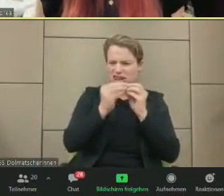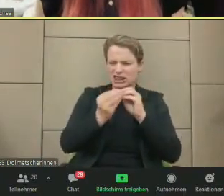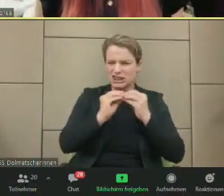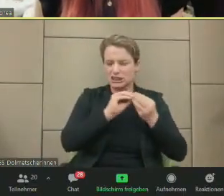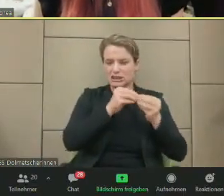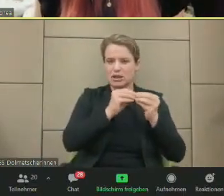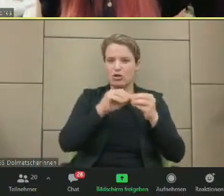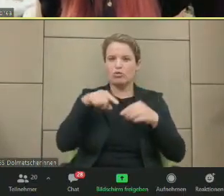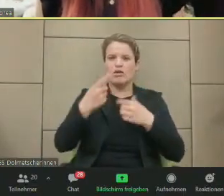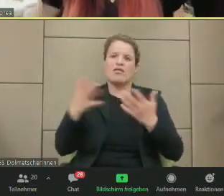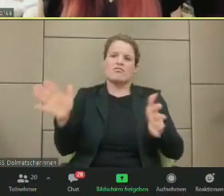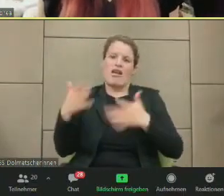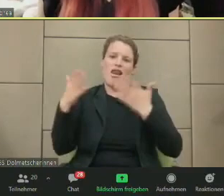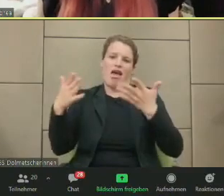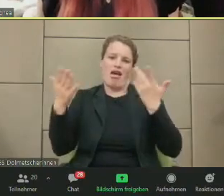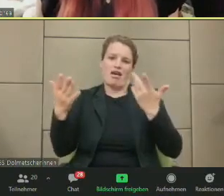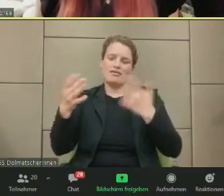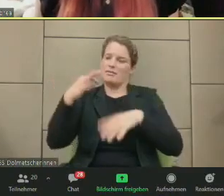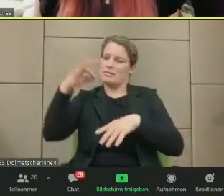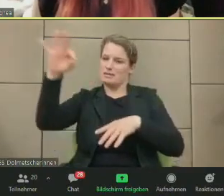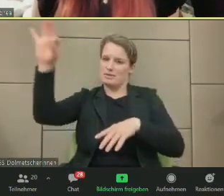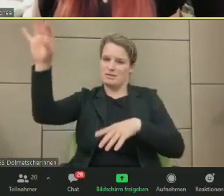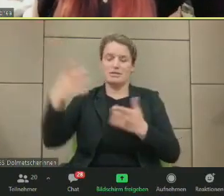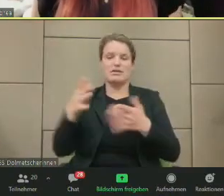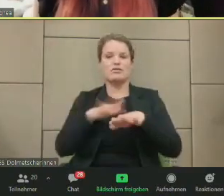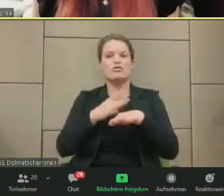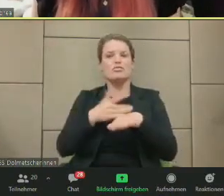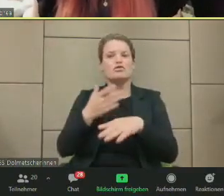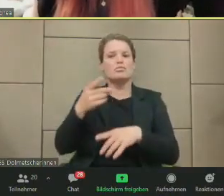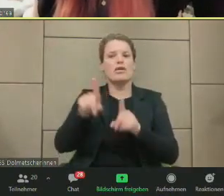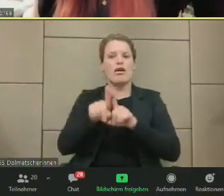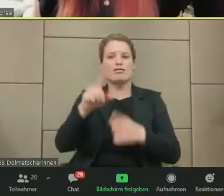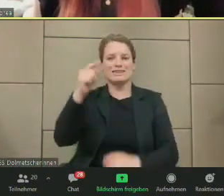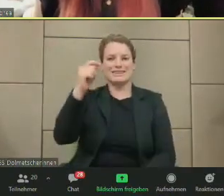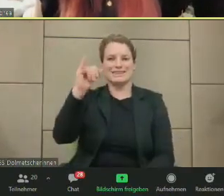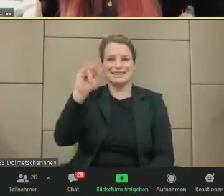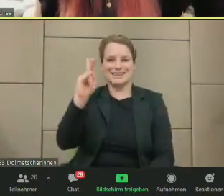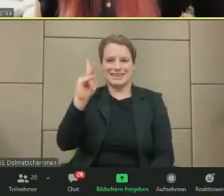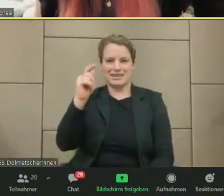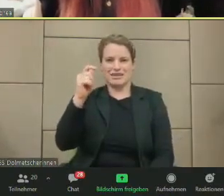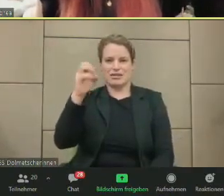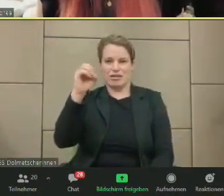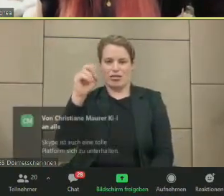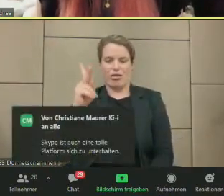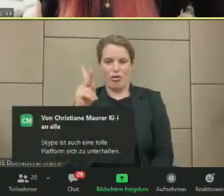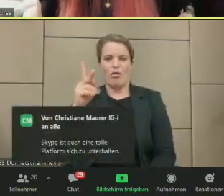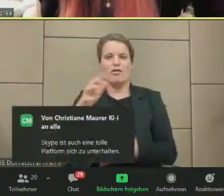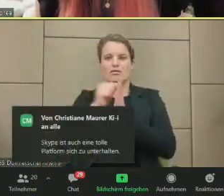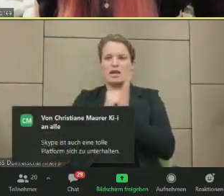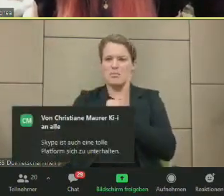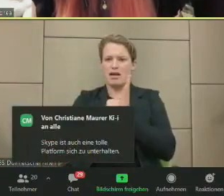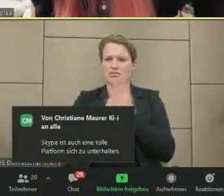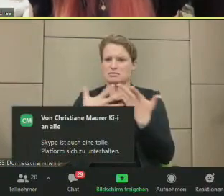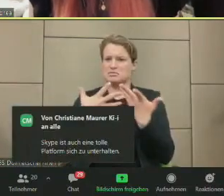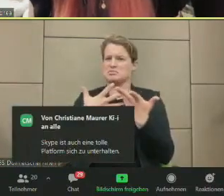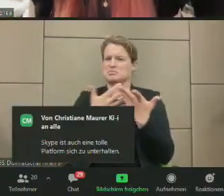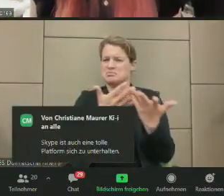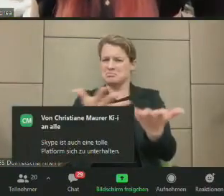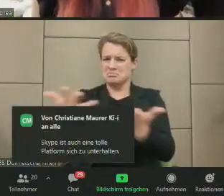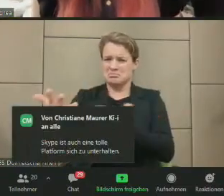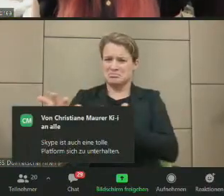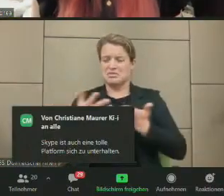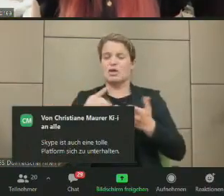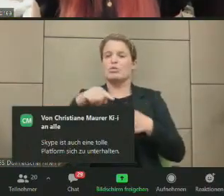Das war für mich auch am Anfang so. TikTok war ja dann vor kurzem eine recht neue Sache. Das braucht seine Zeit, um sich da mal zurechtzufinden. Ja,